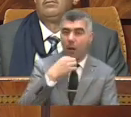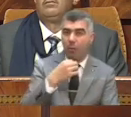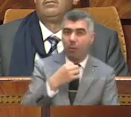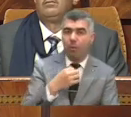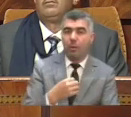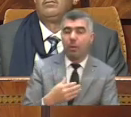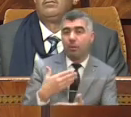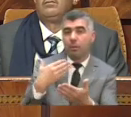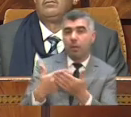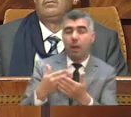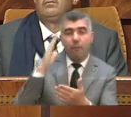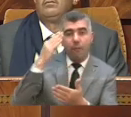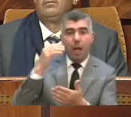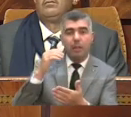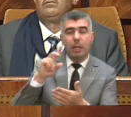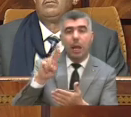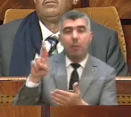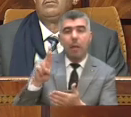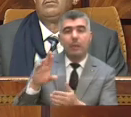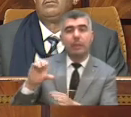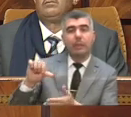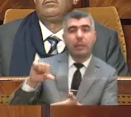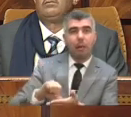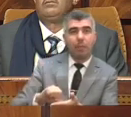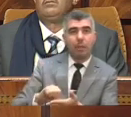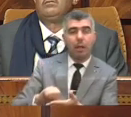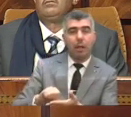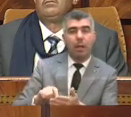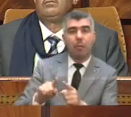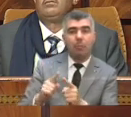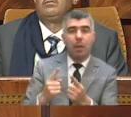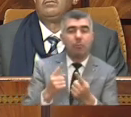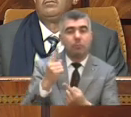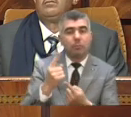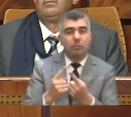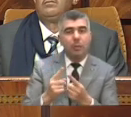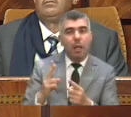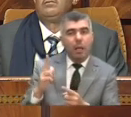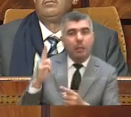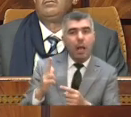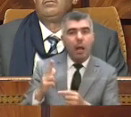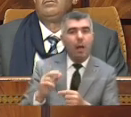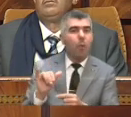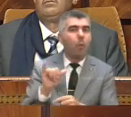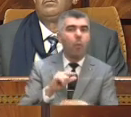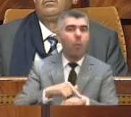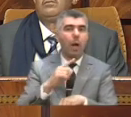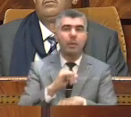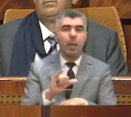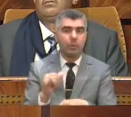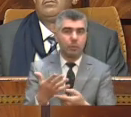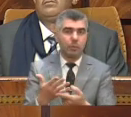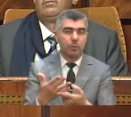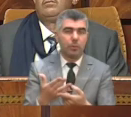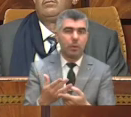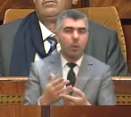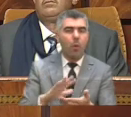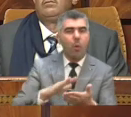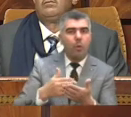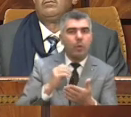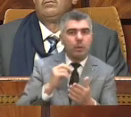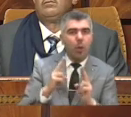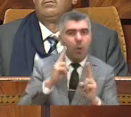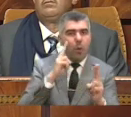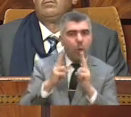للتنقل بين فاس ورباط والدار البيضاء حتى ننتظروا بشرى انطلاق على الاقل الدراسه الخاصه به، وان خاصه ان كل مؤشرات استعمال طريق